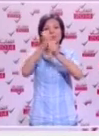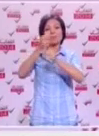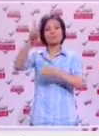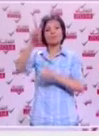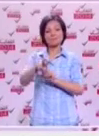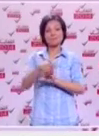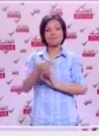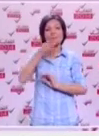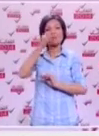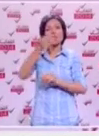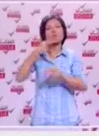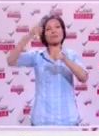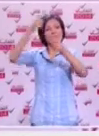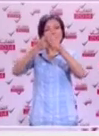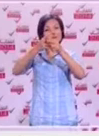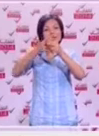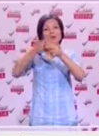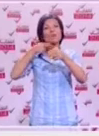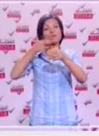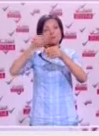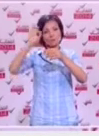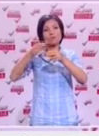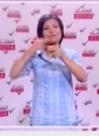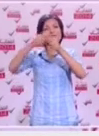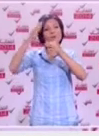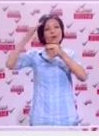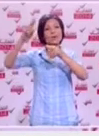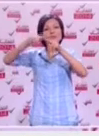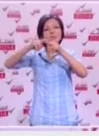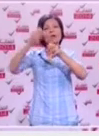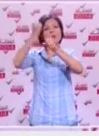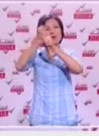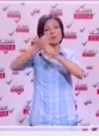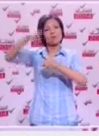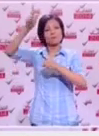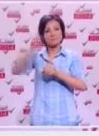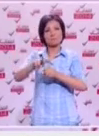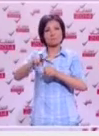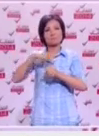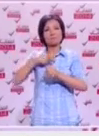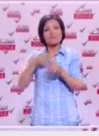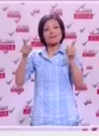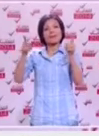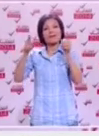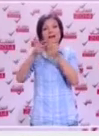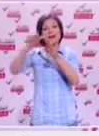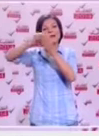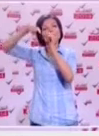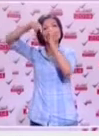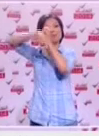اللي يقول صفاقس يقول الاقتصاد يقول الصناعه يقول الجديه في العمل يقول باختصار عاصمه الجنوب